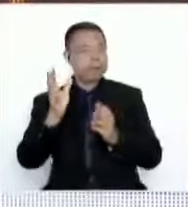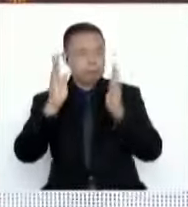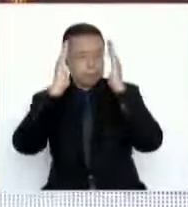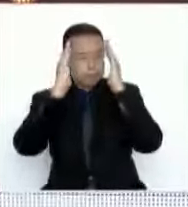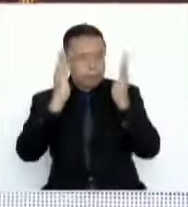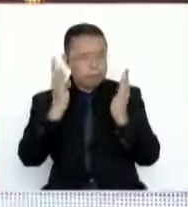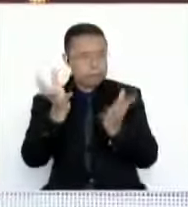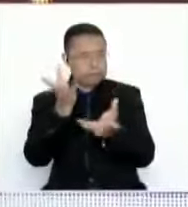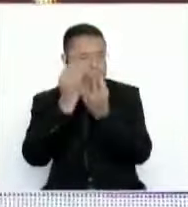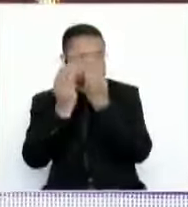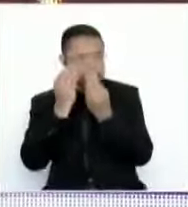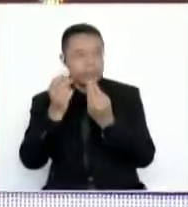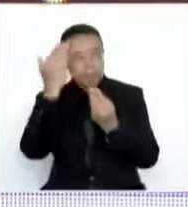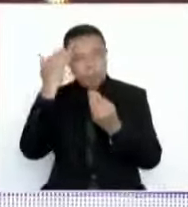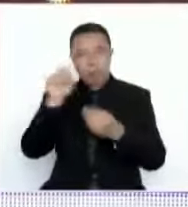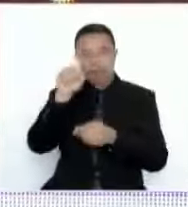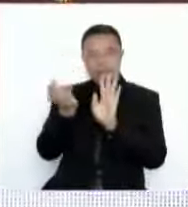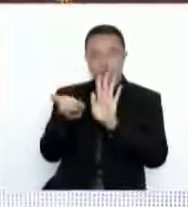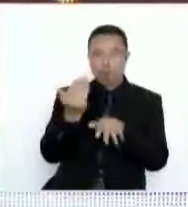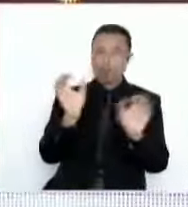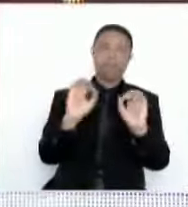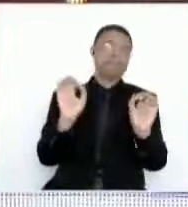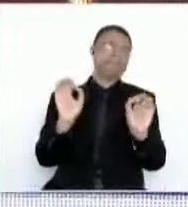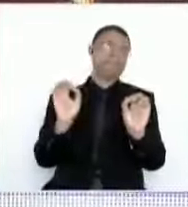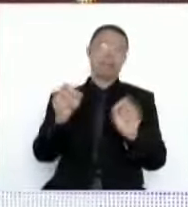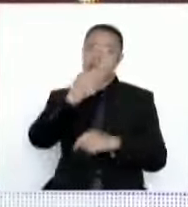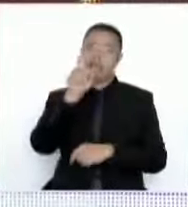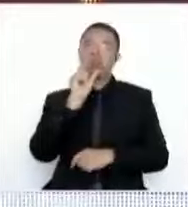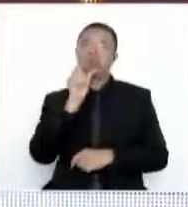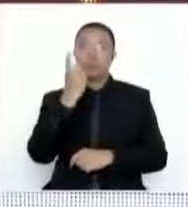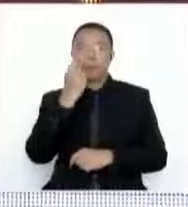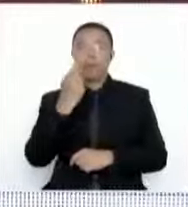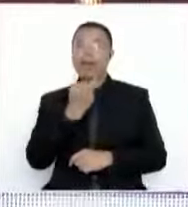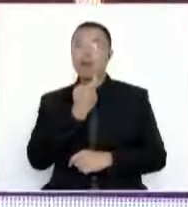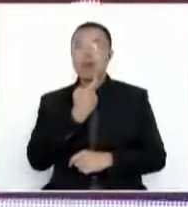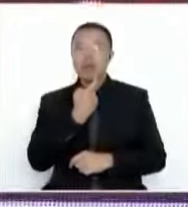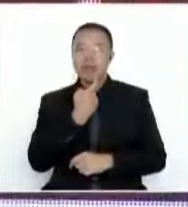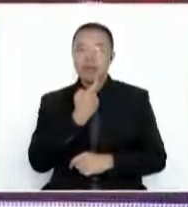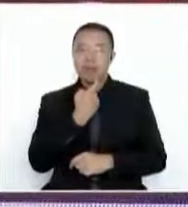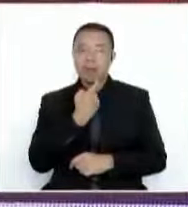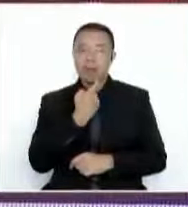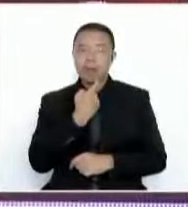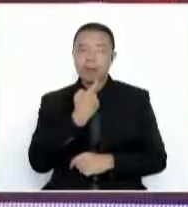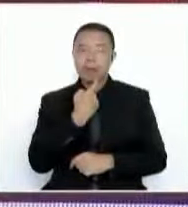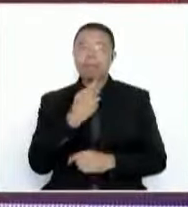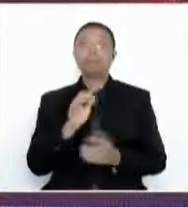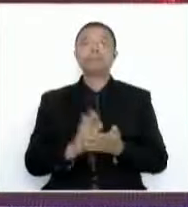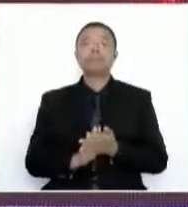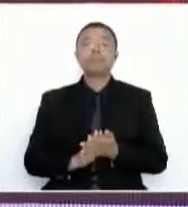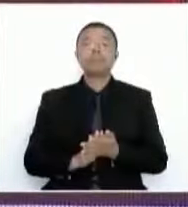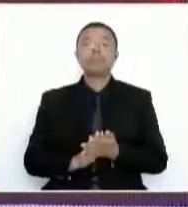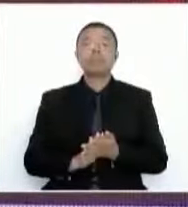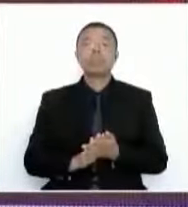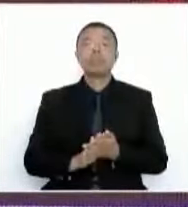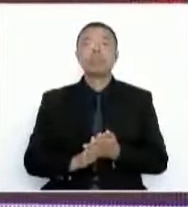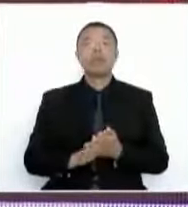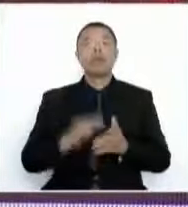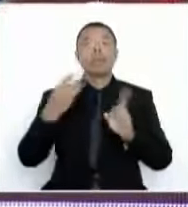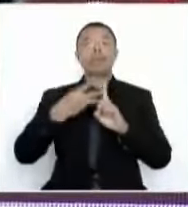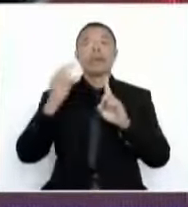seksama karena pertanyaan tidak akan kami ulang pertanyaan untuk bapak Rano Karno atau sidul adalah Badan